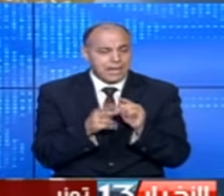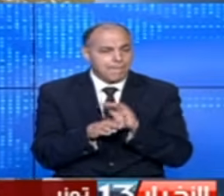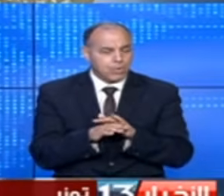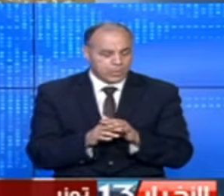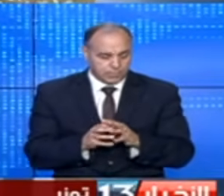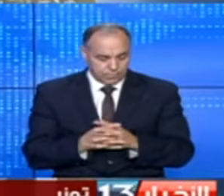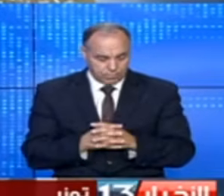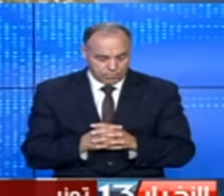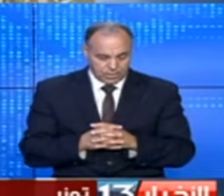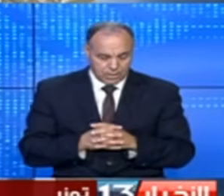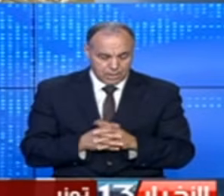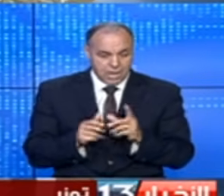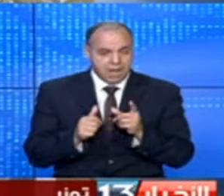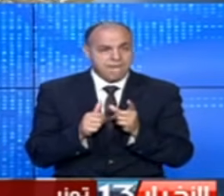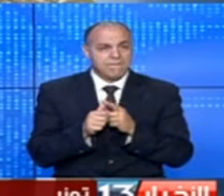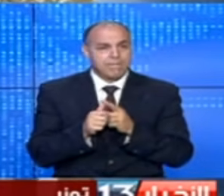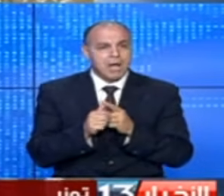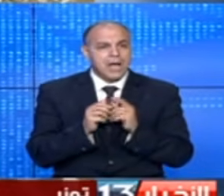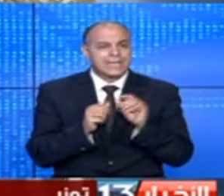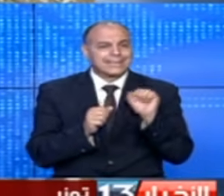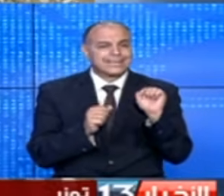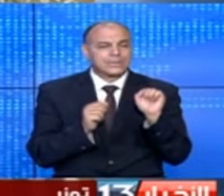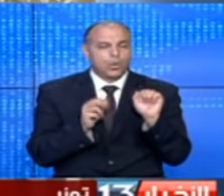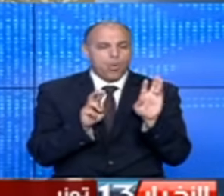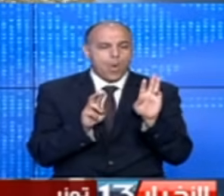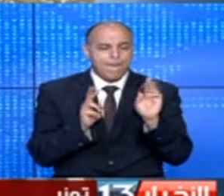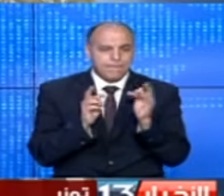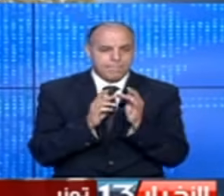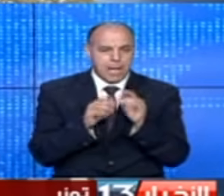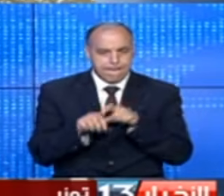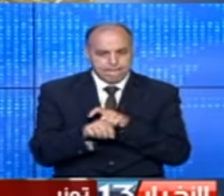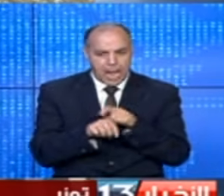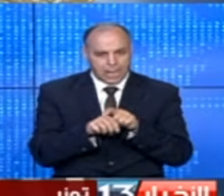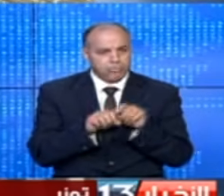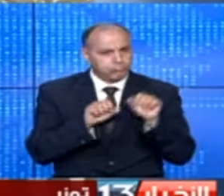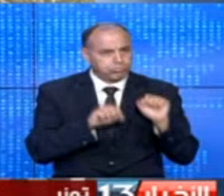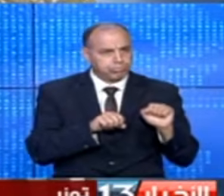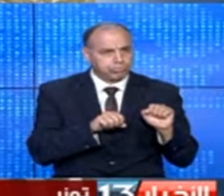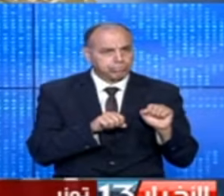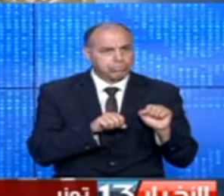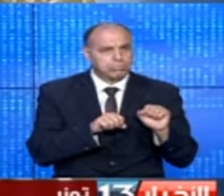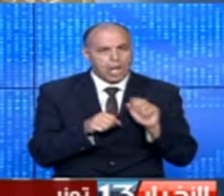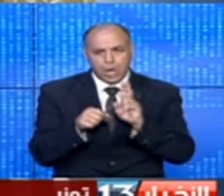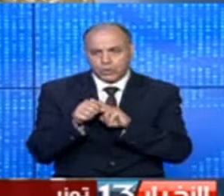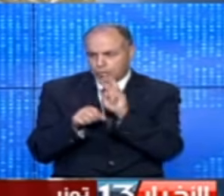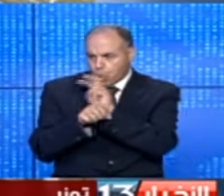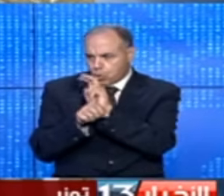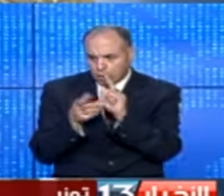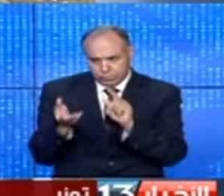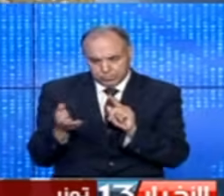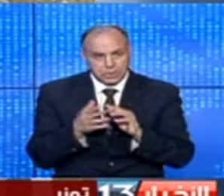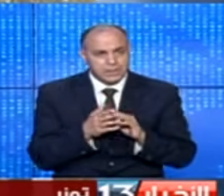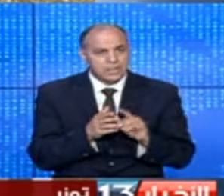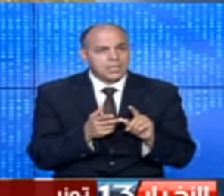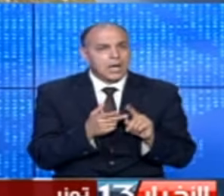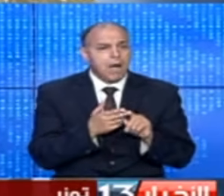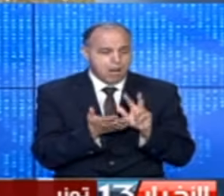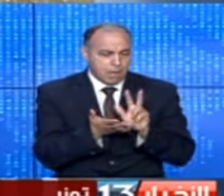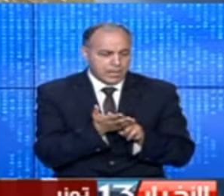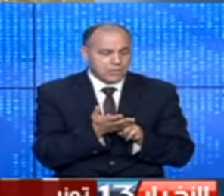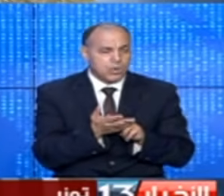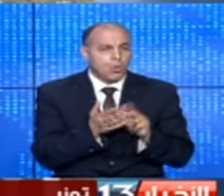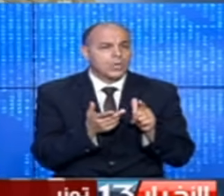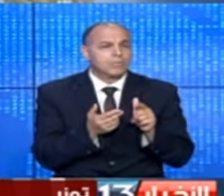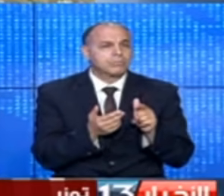3 محاور اللي هو عنا سيت ويب اللي نجم البلدية تستعمله باش تراقب النفايات نتاعها وكل شيء، عنا أبليكاسيون موبيل